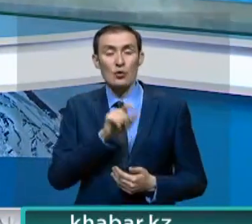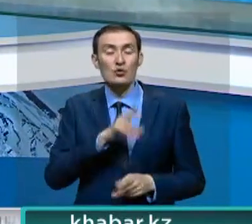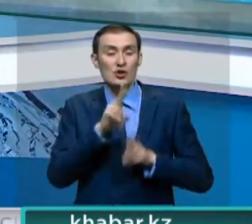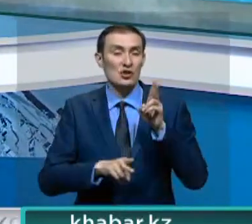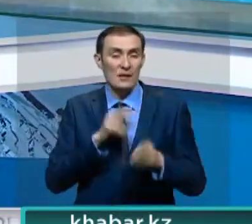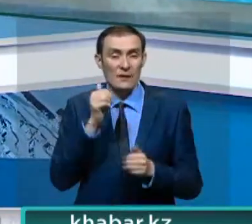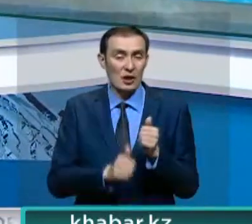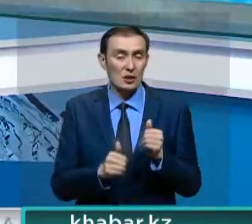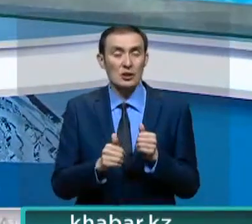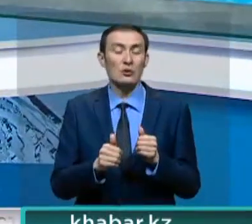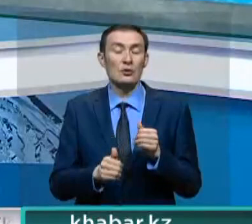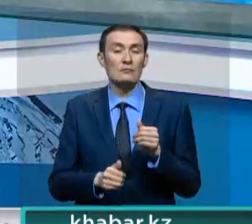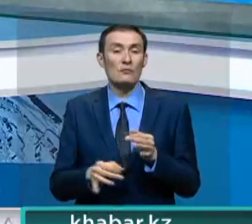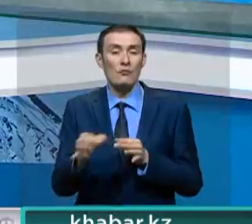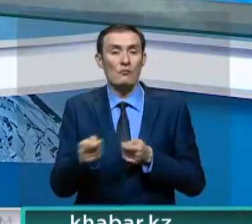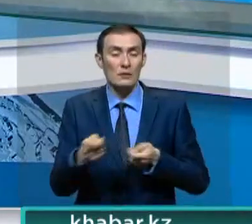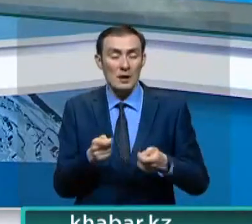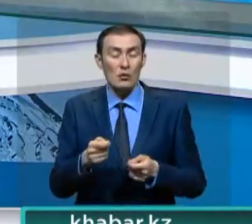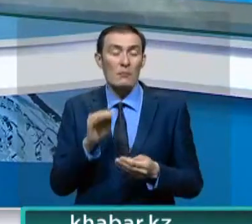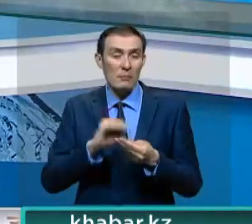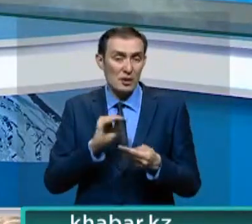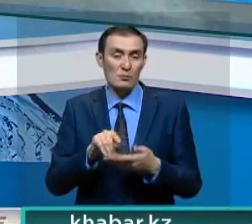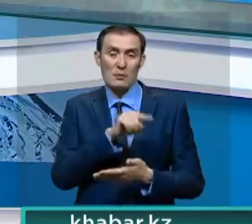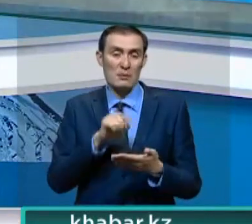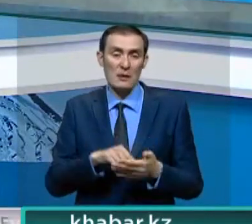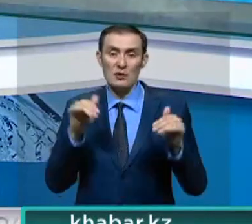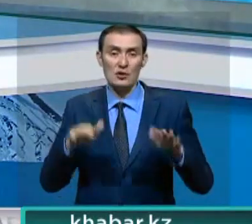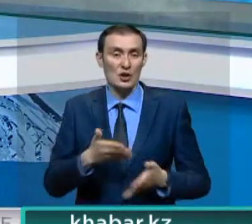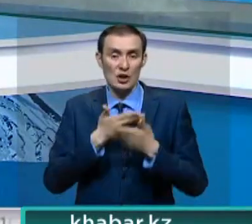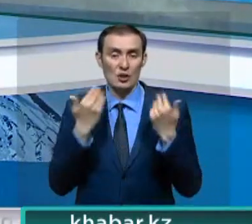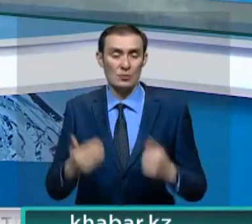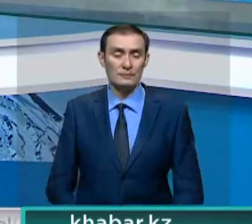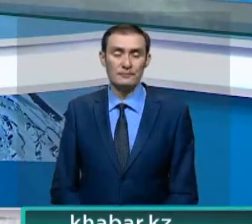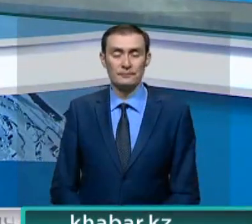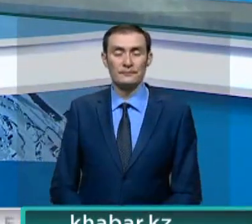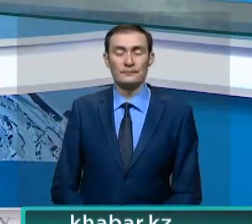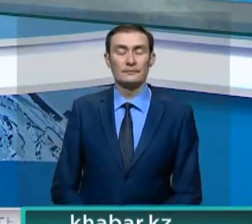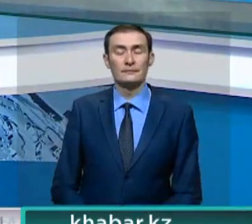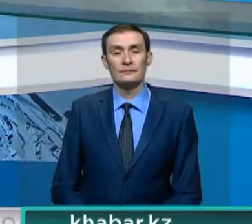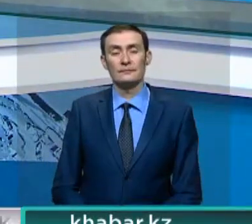все инстанции, но, увы, ВОЗ и ныне там. Подробности в репортаже Григория Беденко.